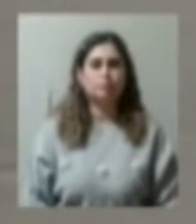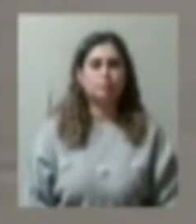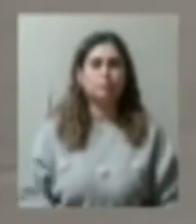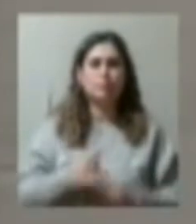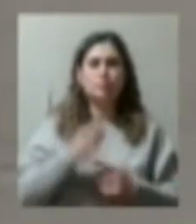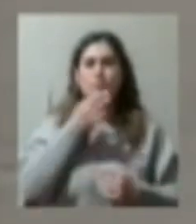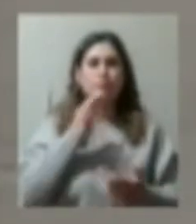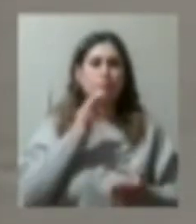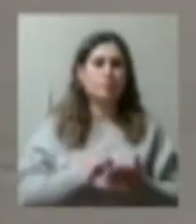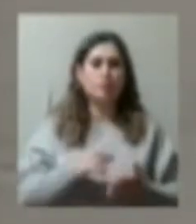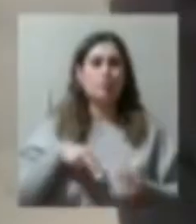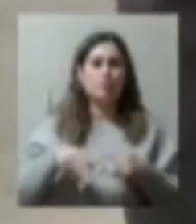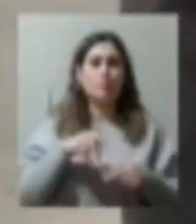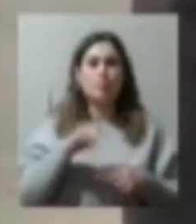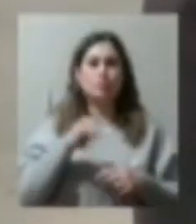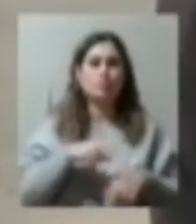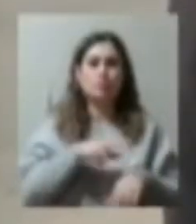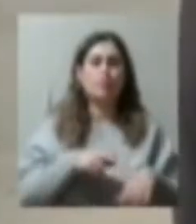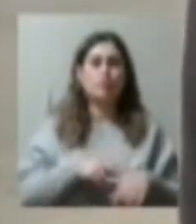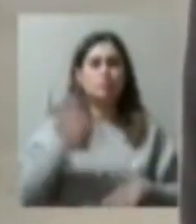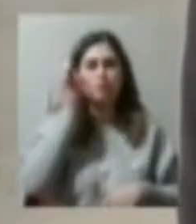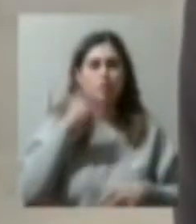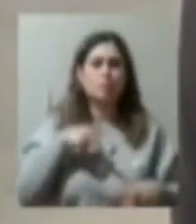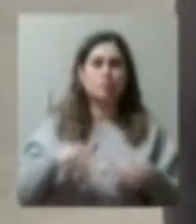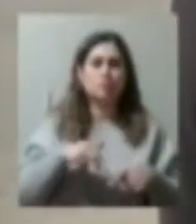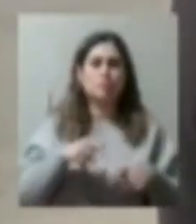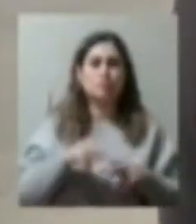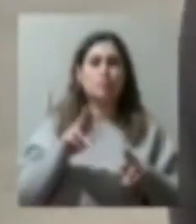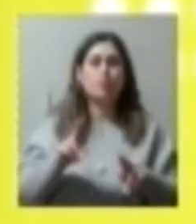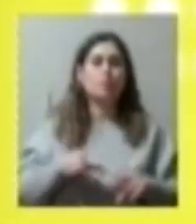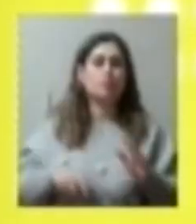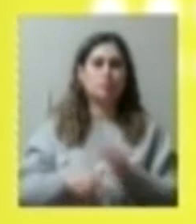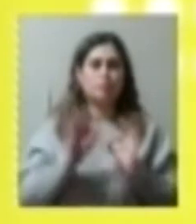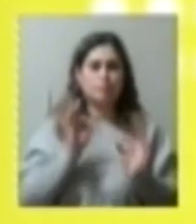Відповідальний пішохід. Патрульні поліцейські нагадали пішоходам про правила дорожнього руху.